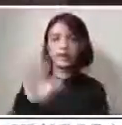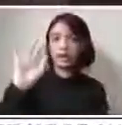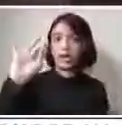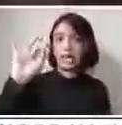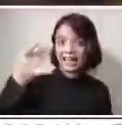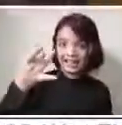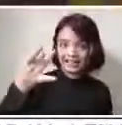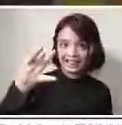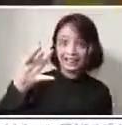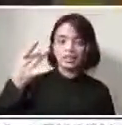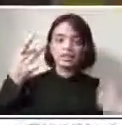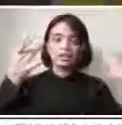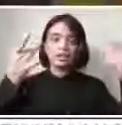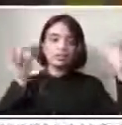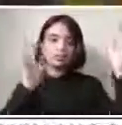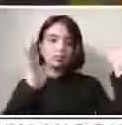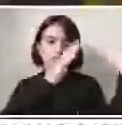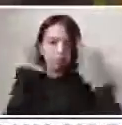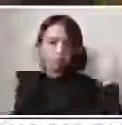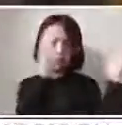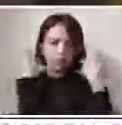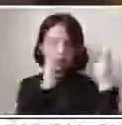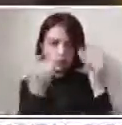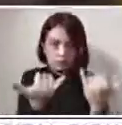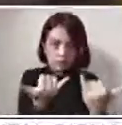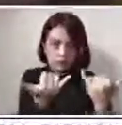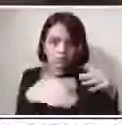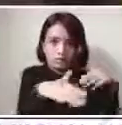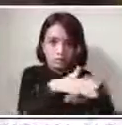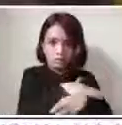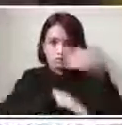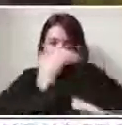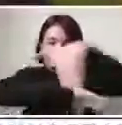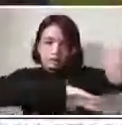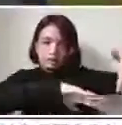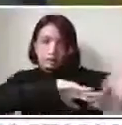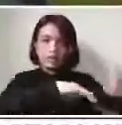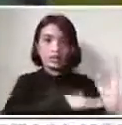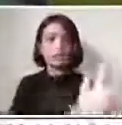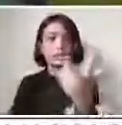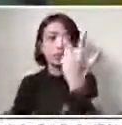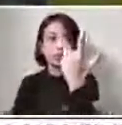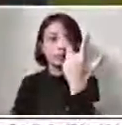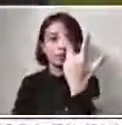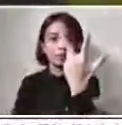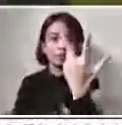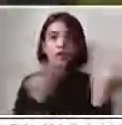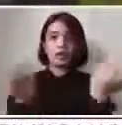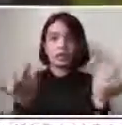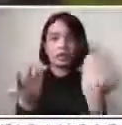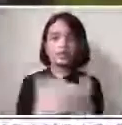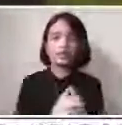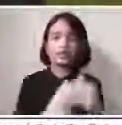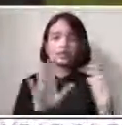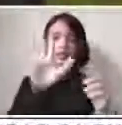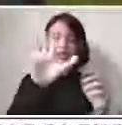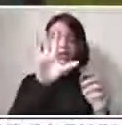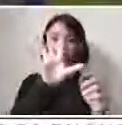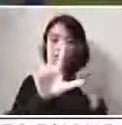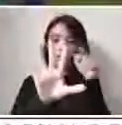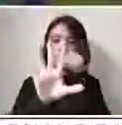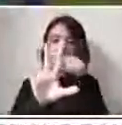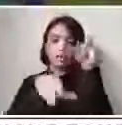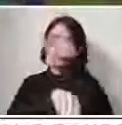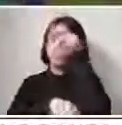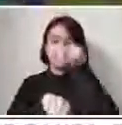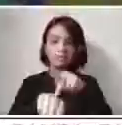naman ito ang magdadala ng maulap na kalangitan at pag-ulan sa malaking bahagi ng Visayas, Mindanao, ganun din dito sa may Bicol